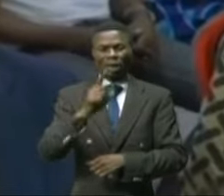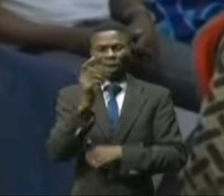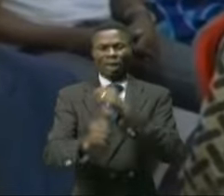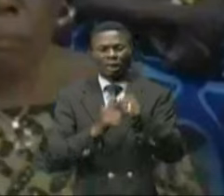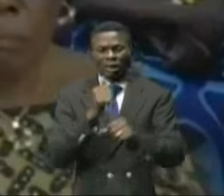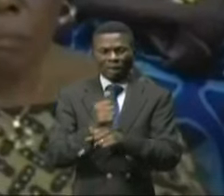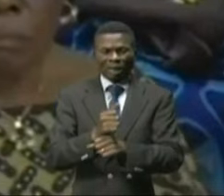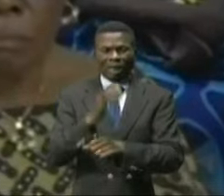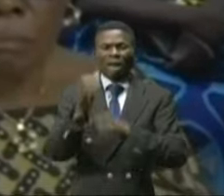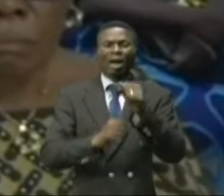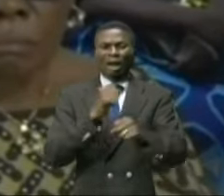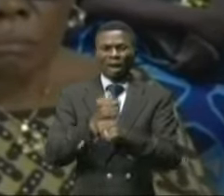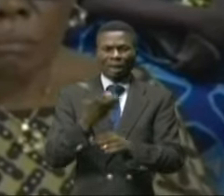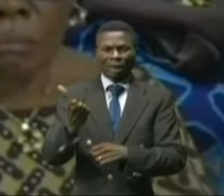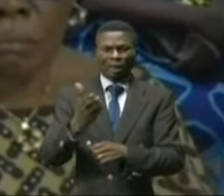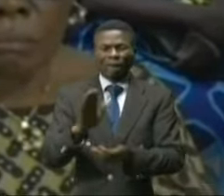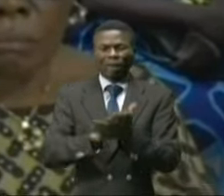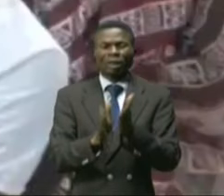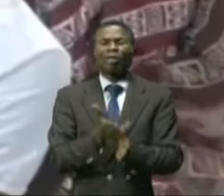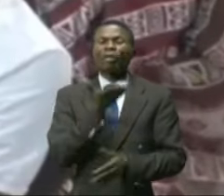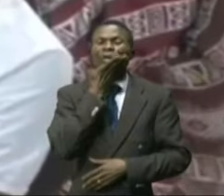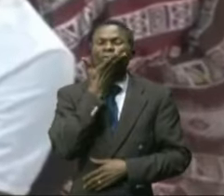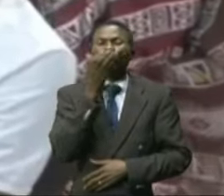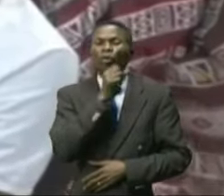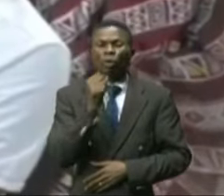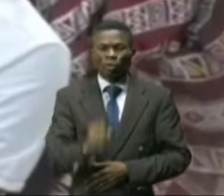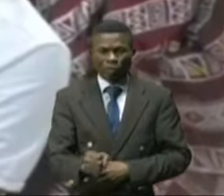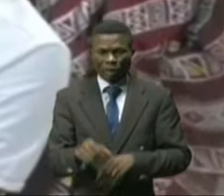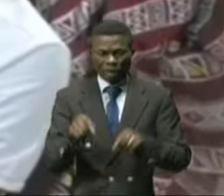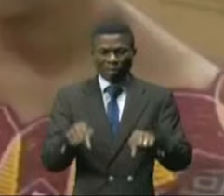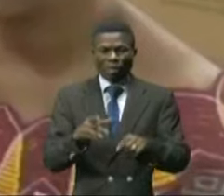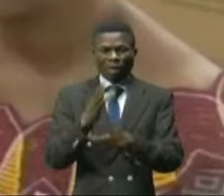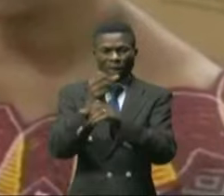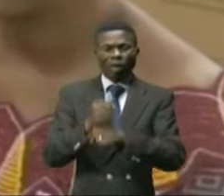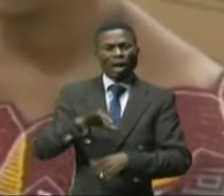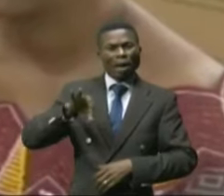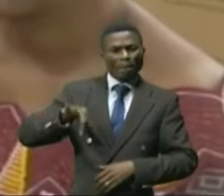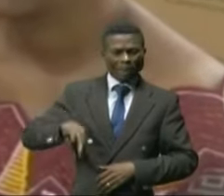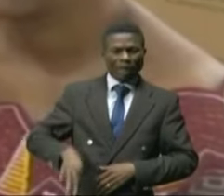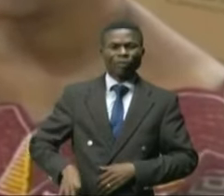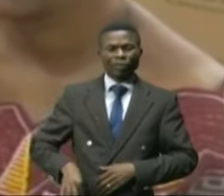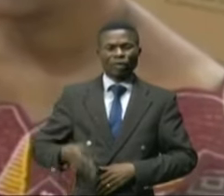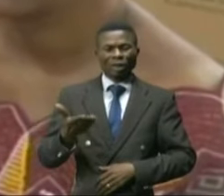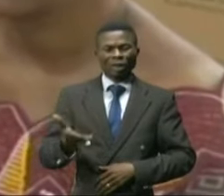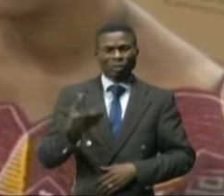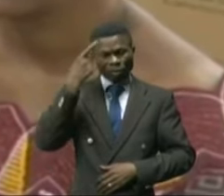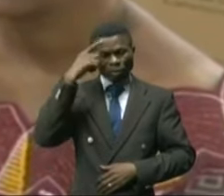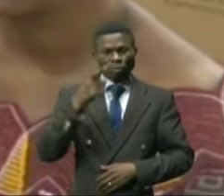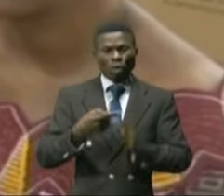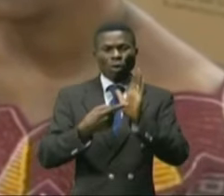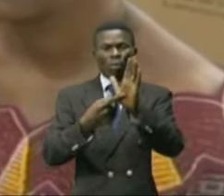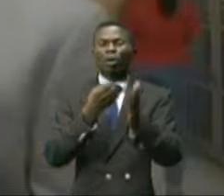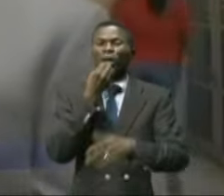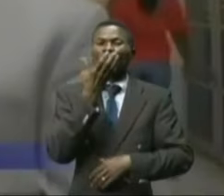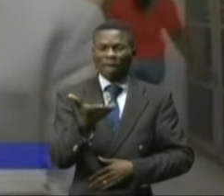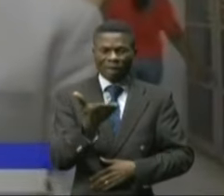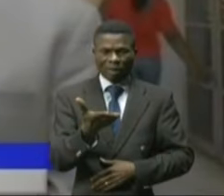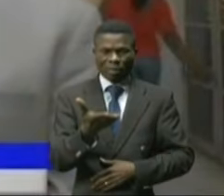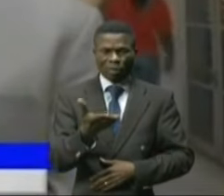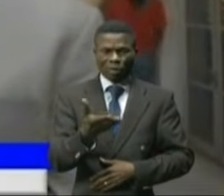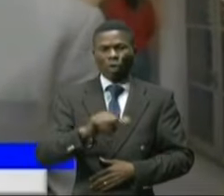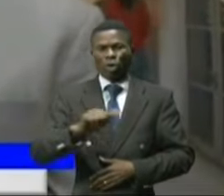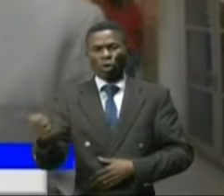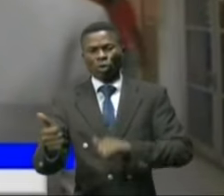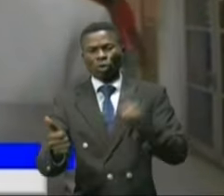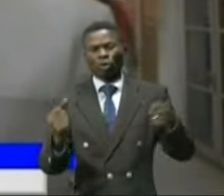À l'âge de retraite aujourd'hui, ils sont bénéficiaires. Et pour donner le modèle, l'exemple aux